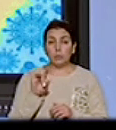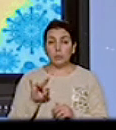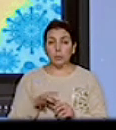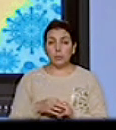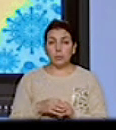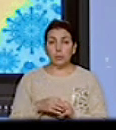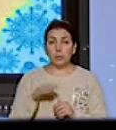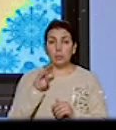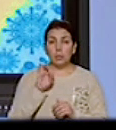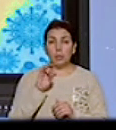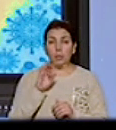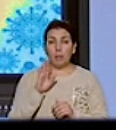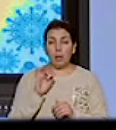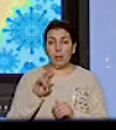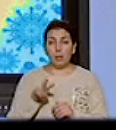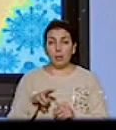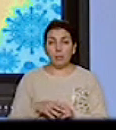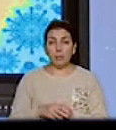лодырь, танбаль,